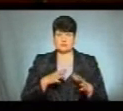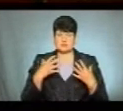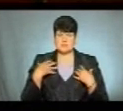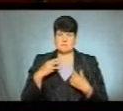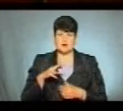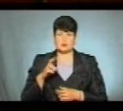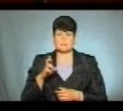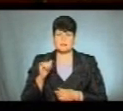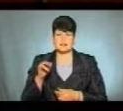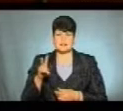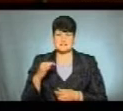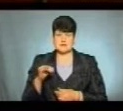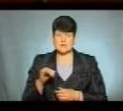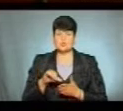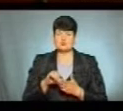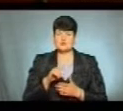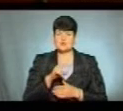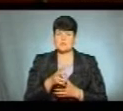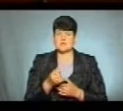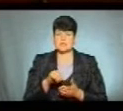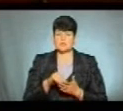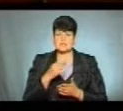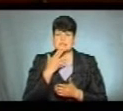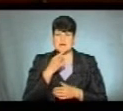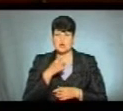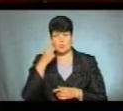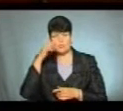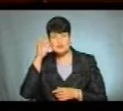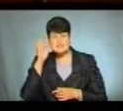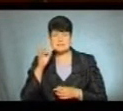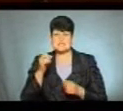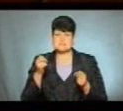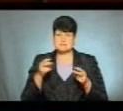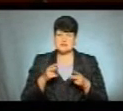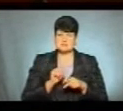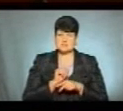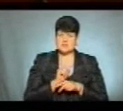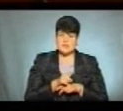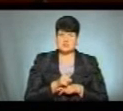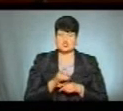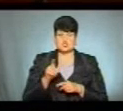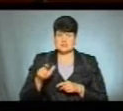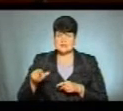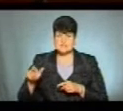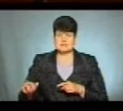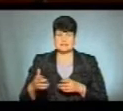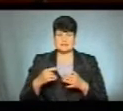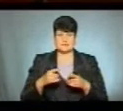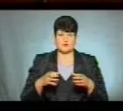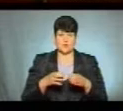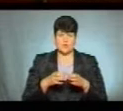Михайло Білецький. Участь у ньому взяли працівники Нацполіції, спецпризначенці, тактико-оперативного реагування та